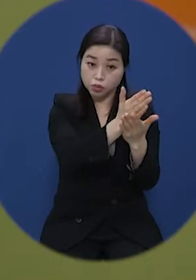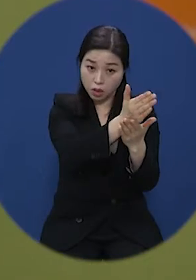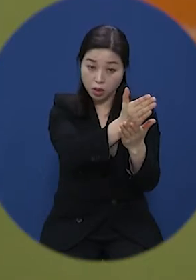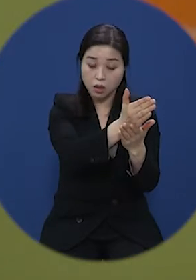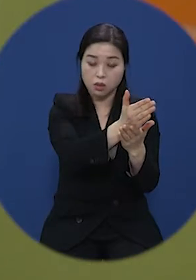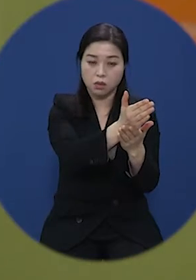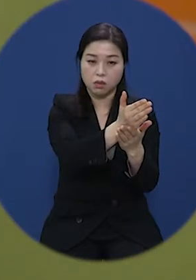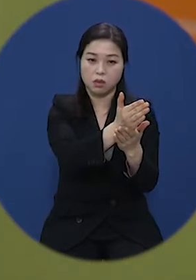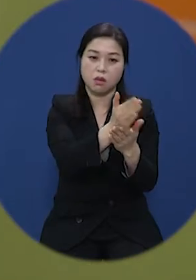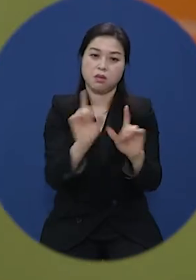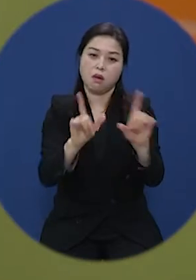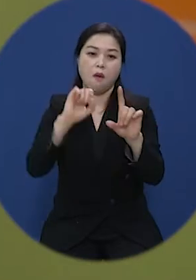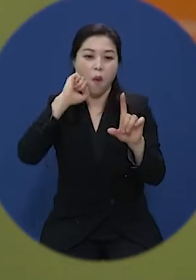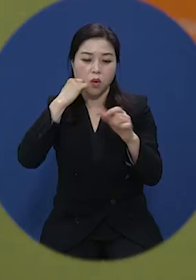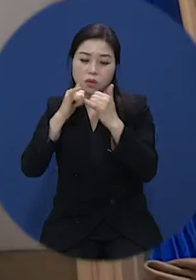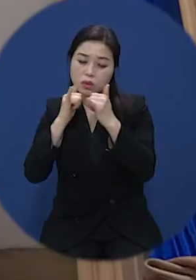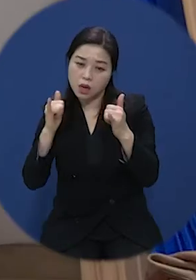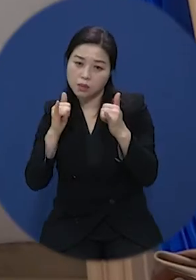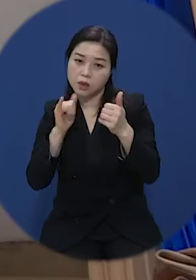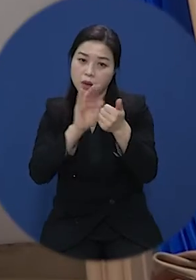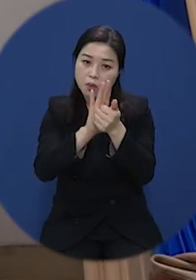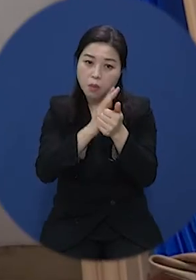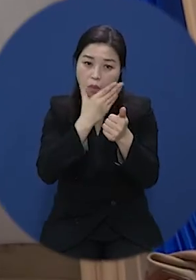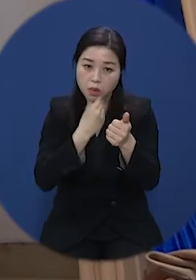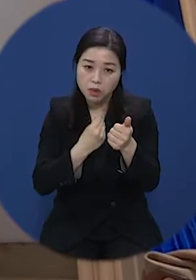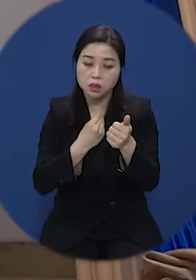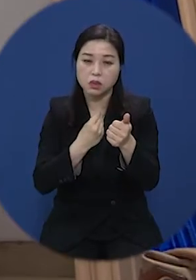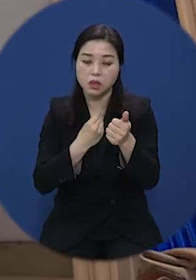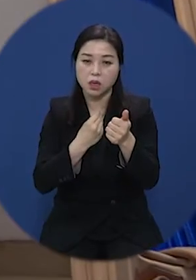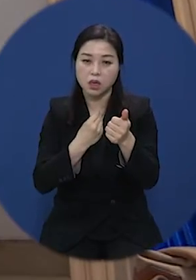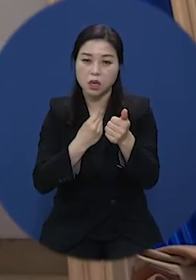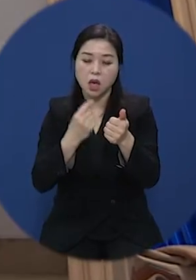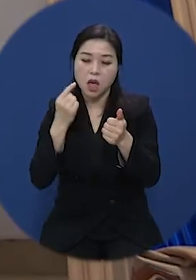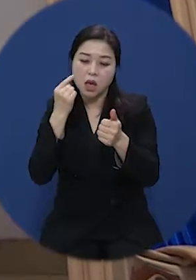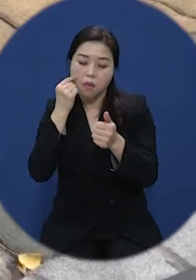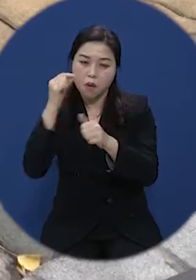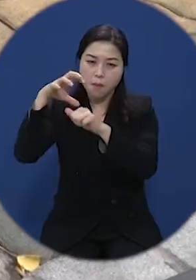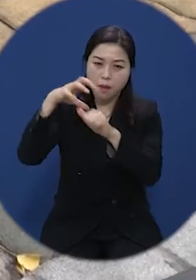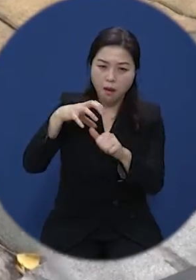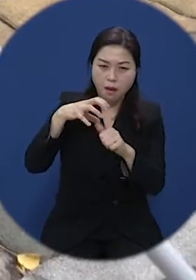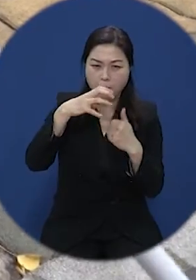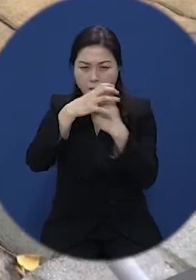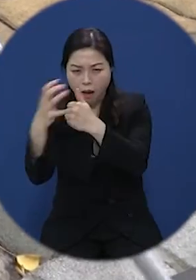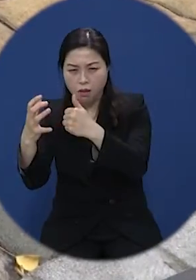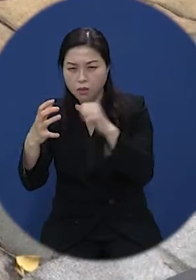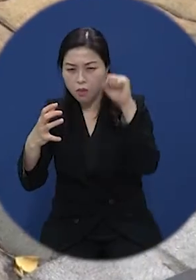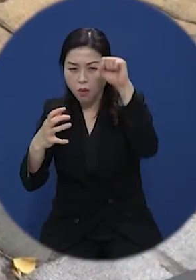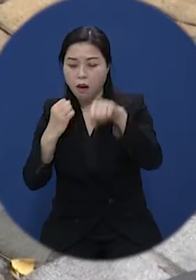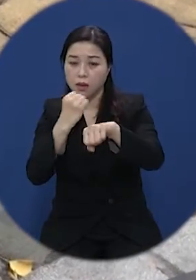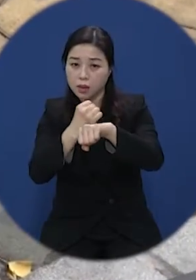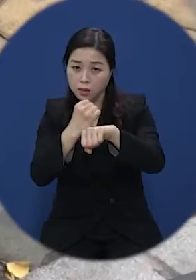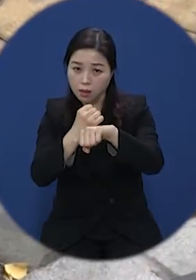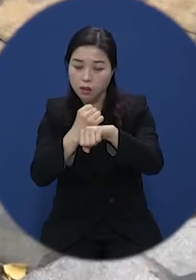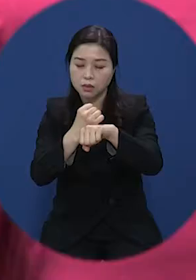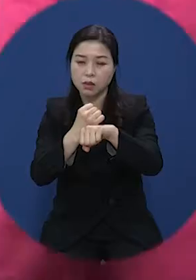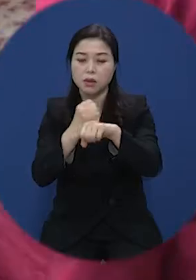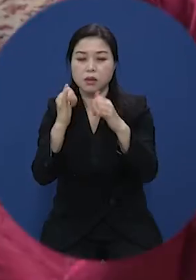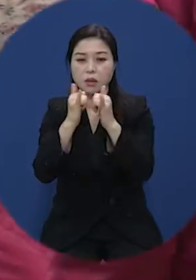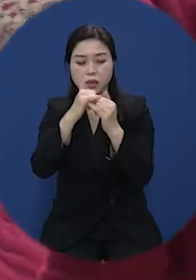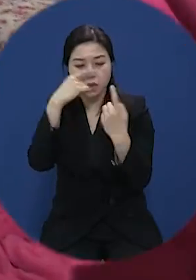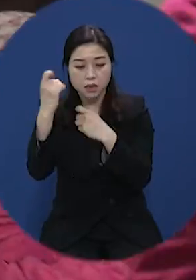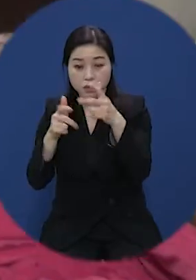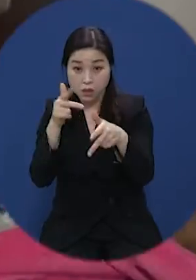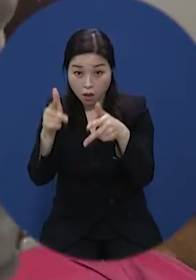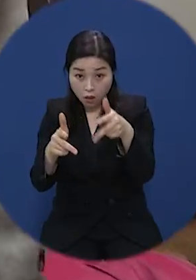비롯해 취약계층의 복지와 일제강점기 의병저항 운동인 13도 창의군탑의 정비 및 기념사업을